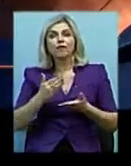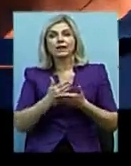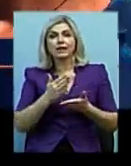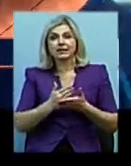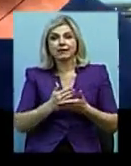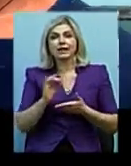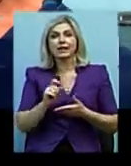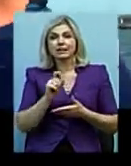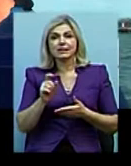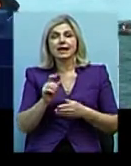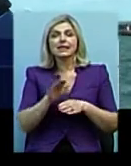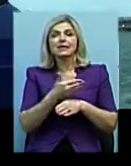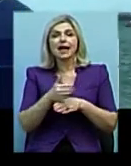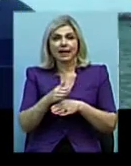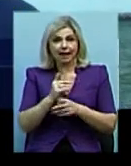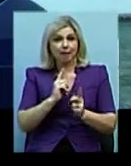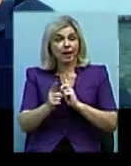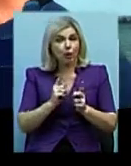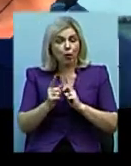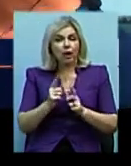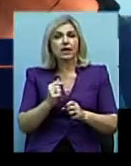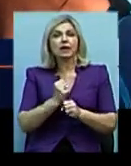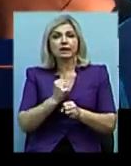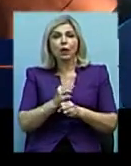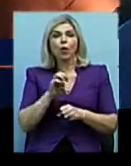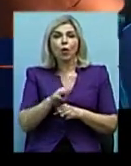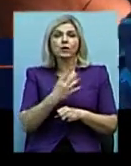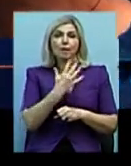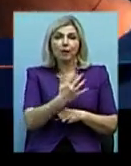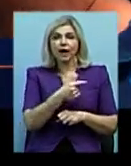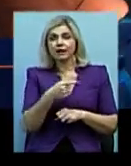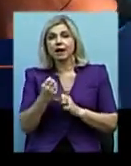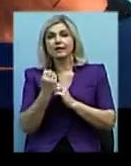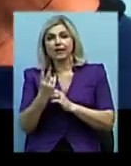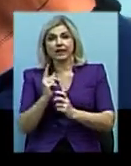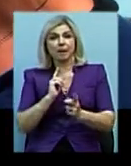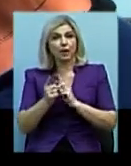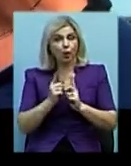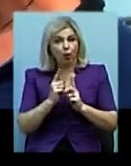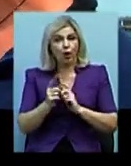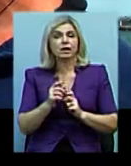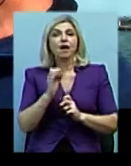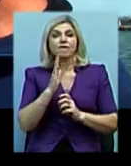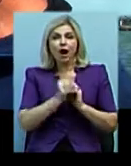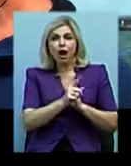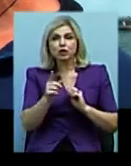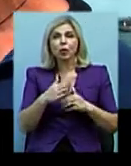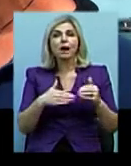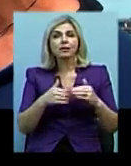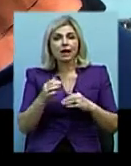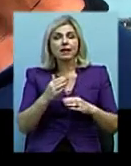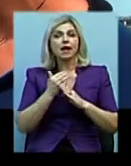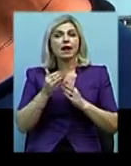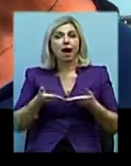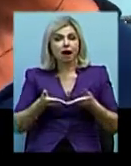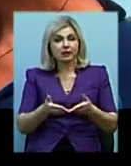Змагання складаються із серії перегонів. Проводяться від 5 до 12 перегонів зазвичай. В кожному класі яхт. Кожен клас яхт